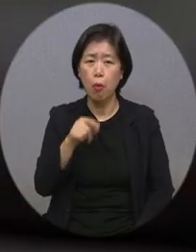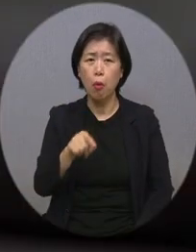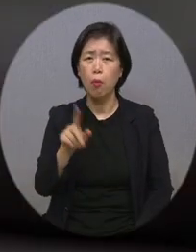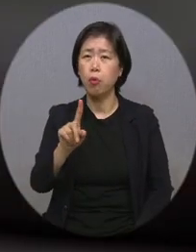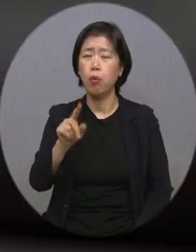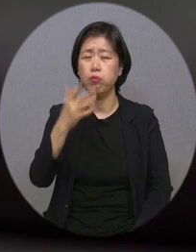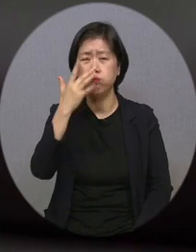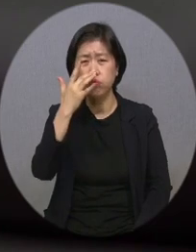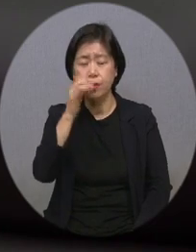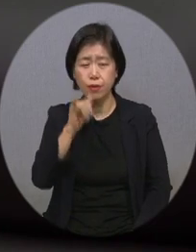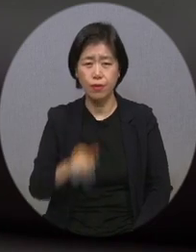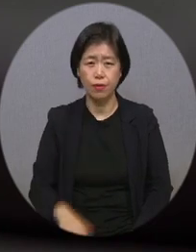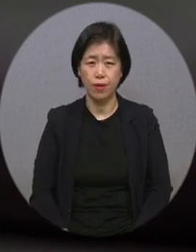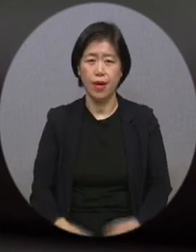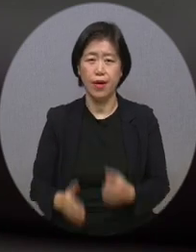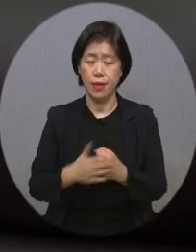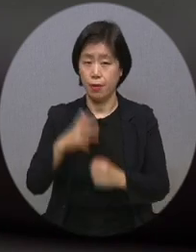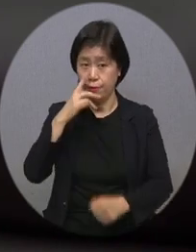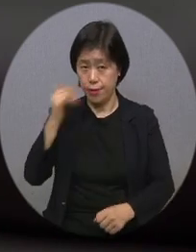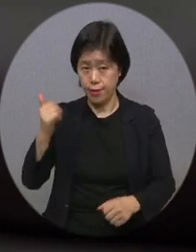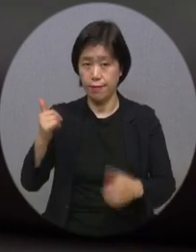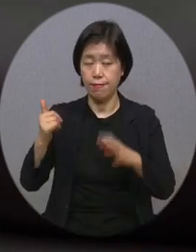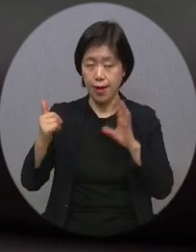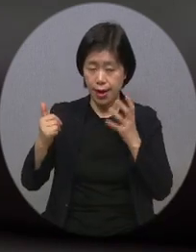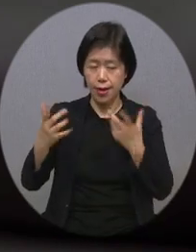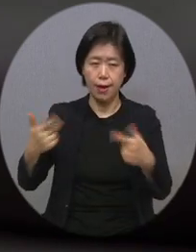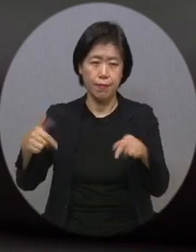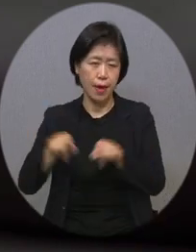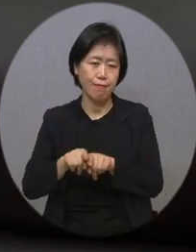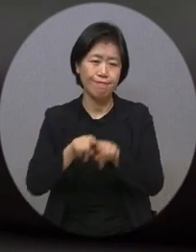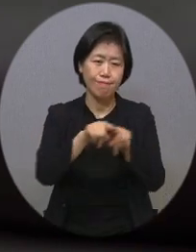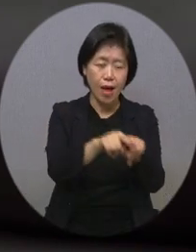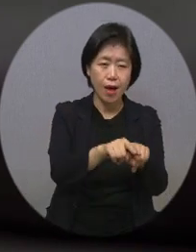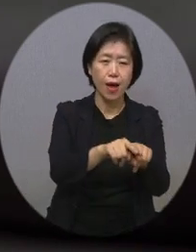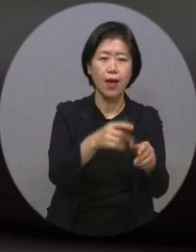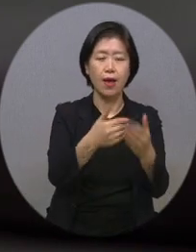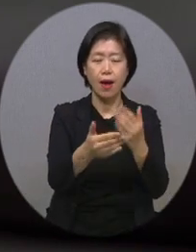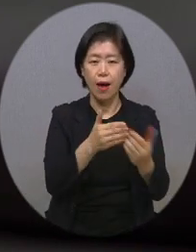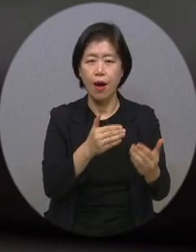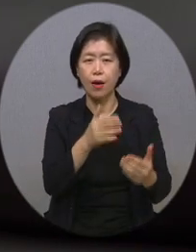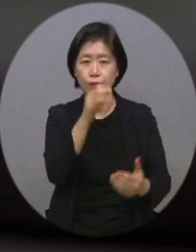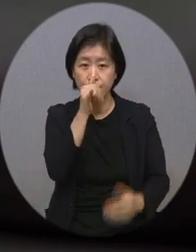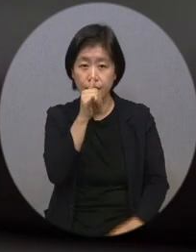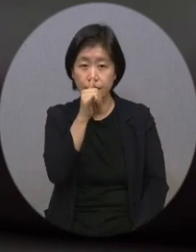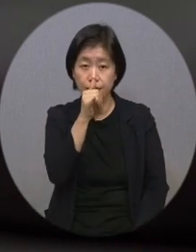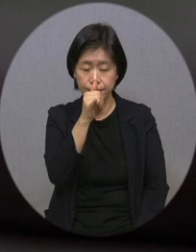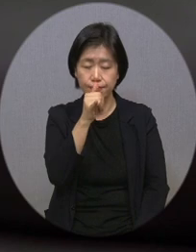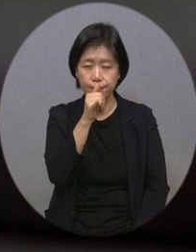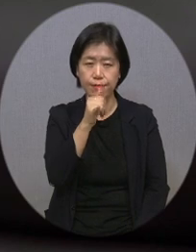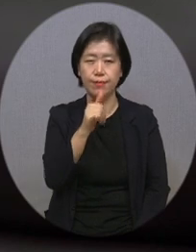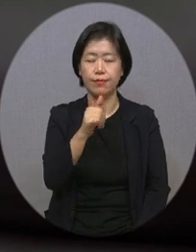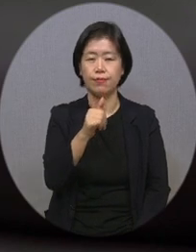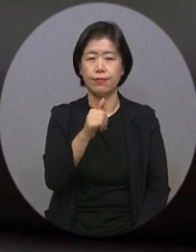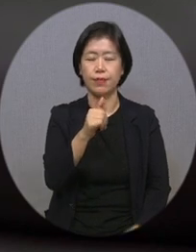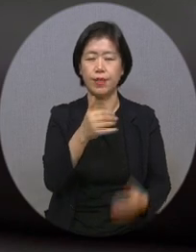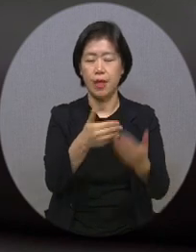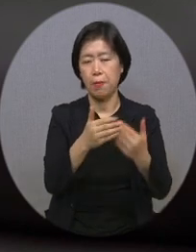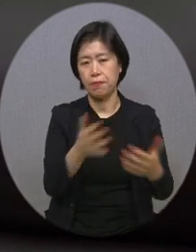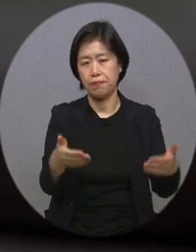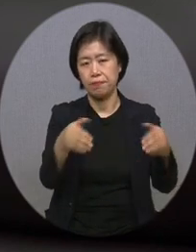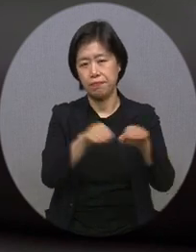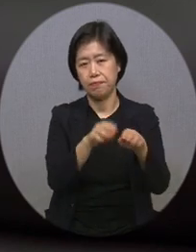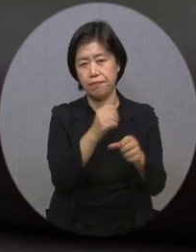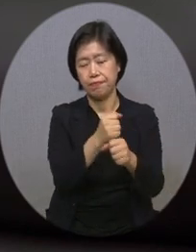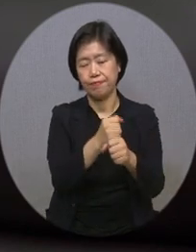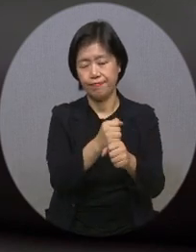그래서 하여튼 아이들이 좀 꿈을 꾸고 성장할 수 있는 그런 우리 군산을 만들어보자 해서